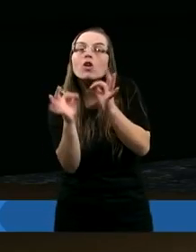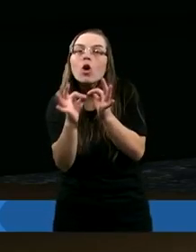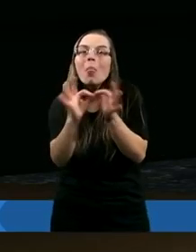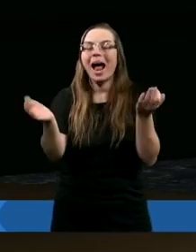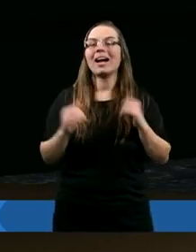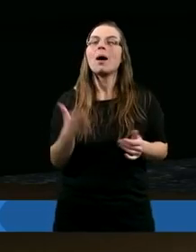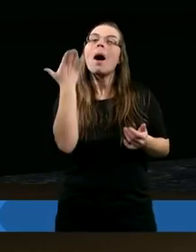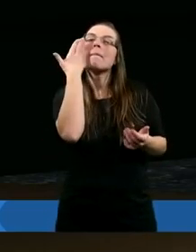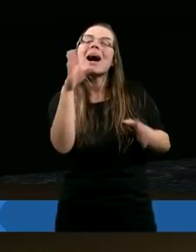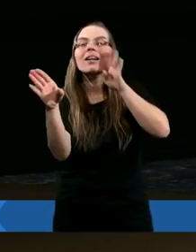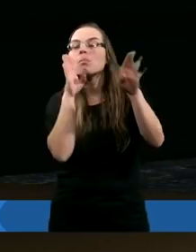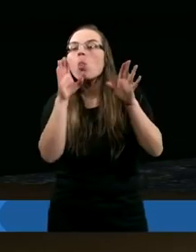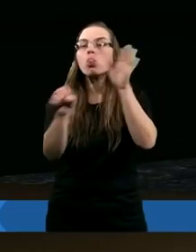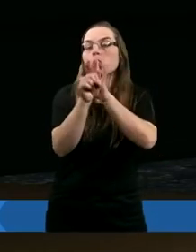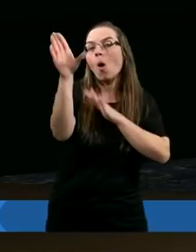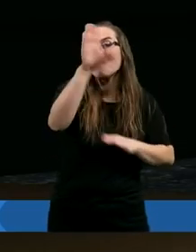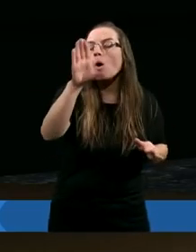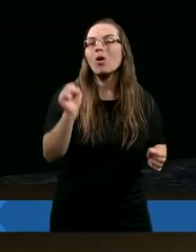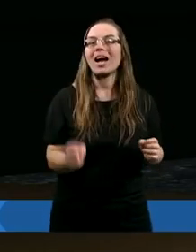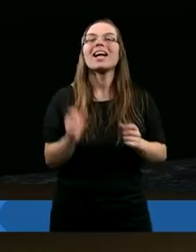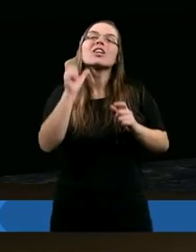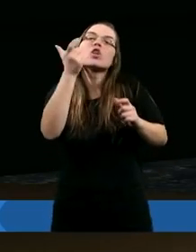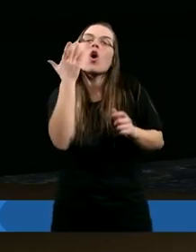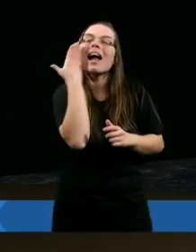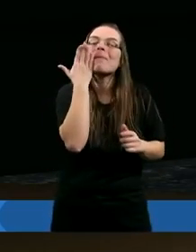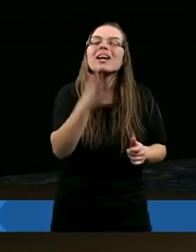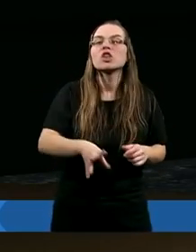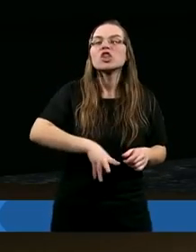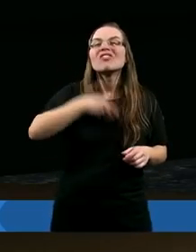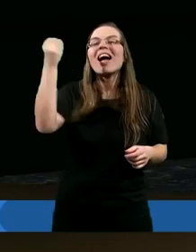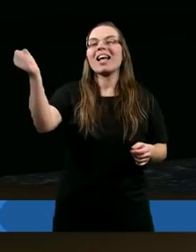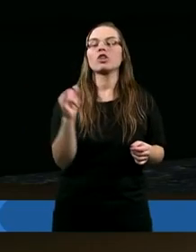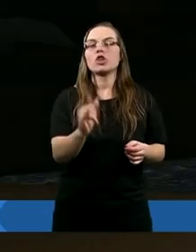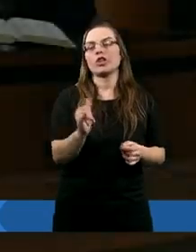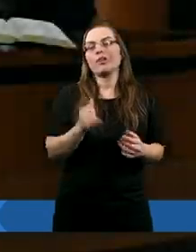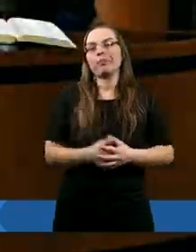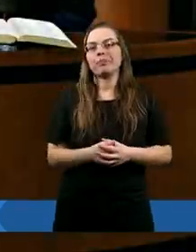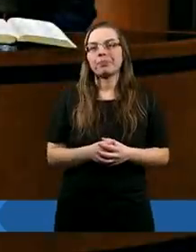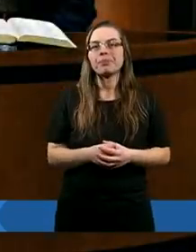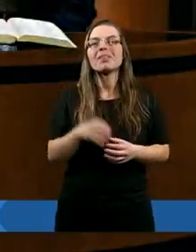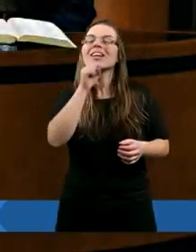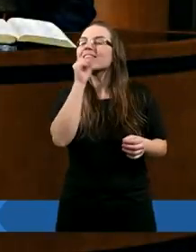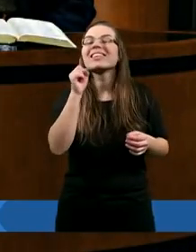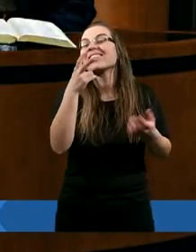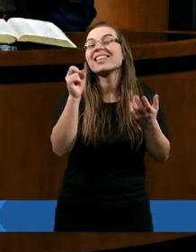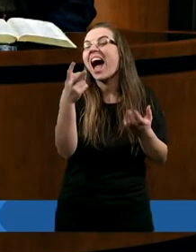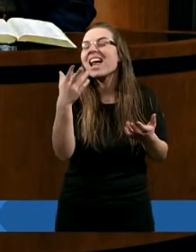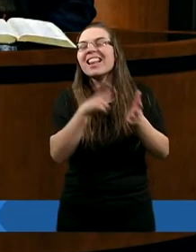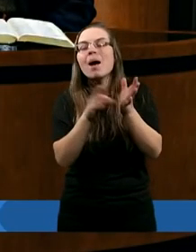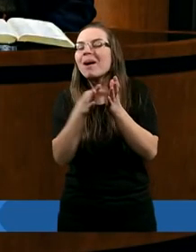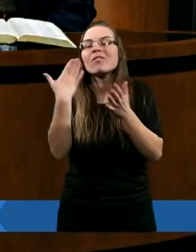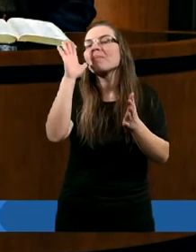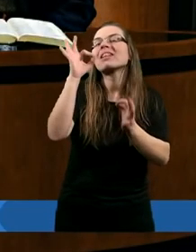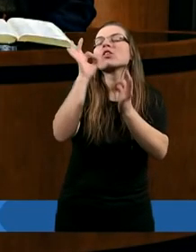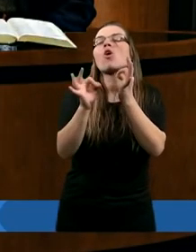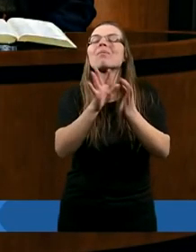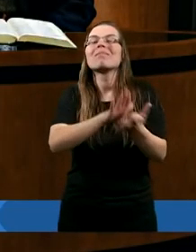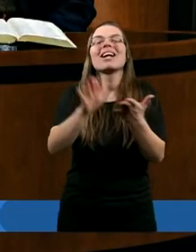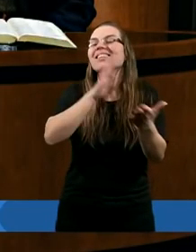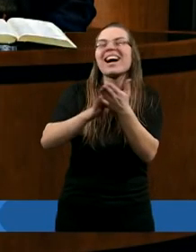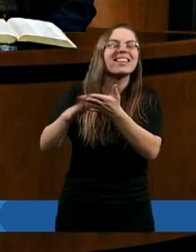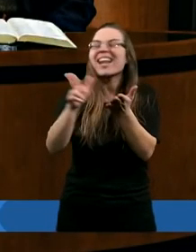bardziej podobni do Boga, coraz bardziej święci. Chociaż nigdy takimi nie będziemy doskonałymi